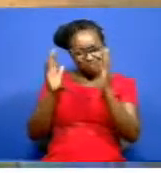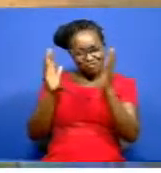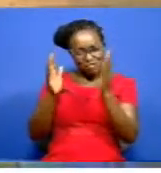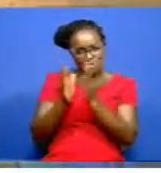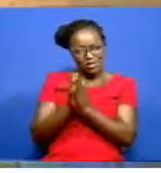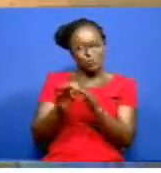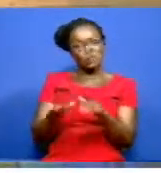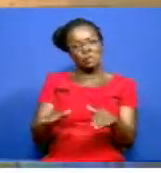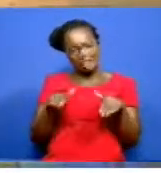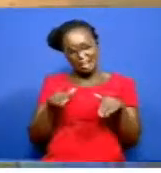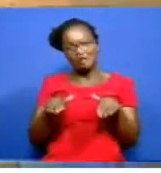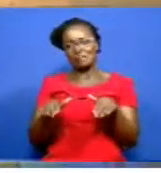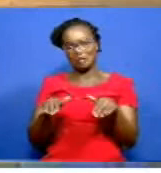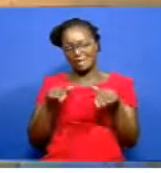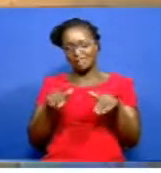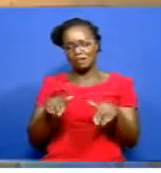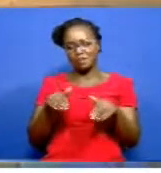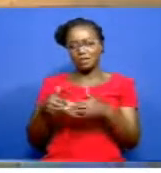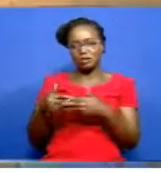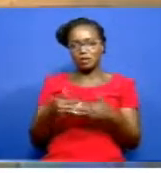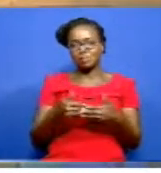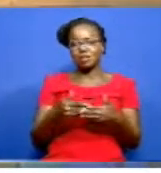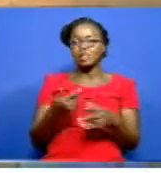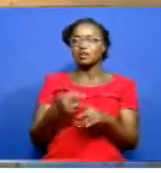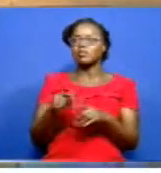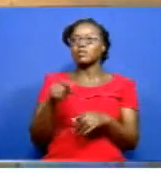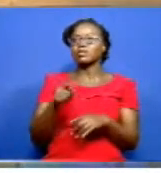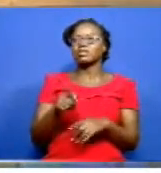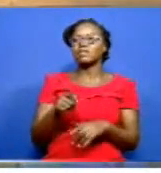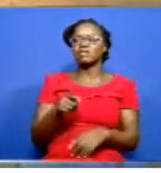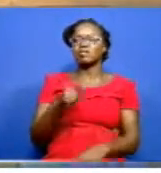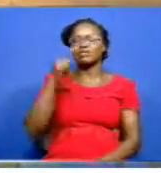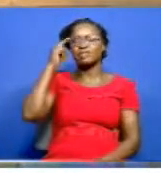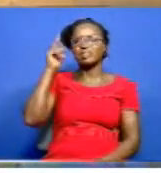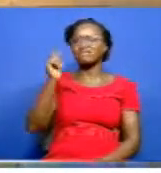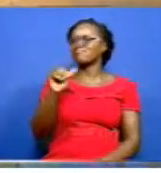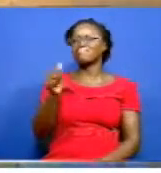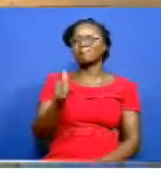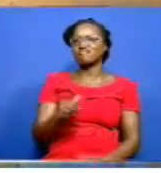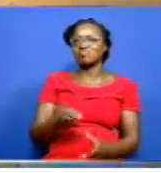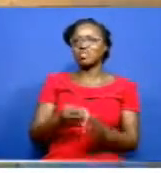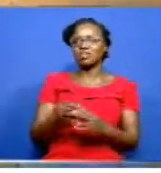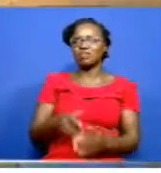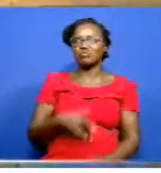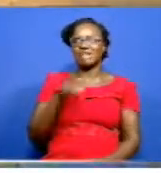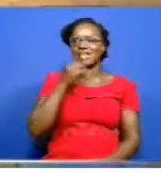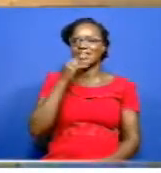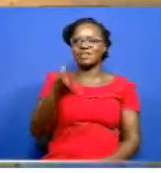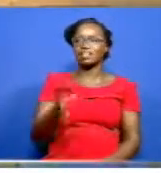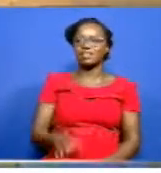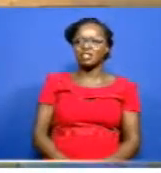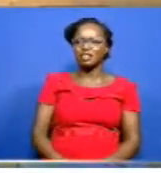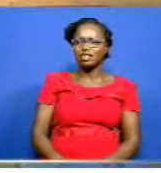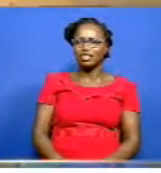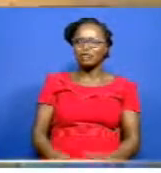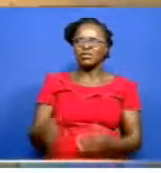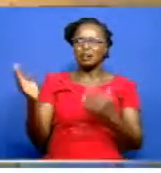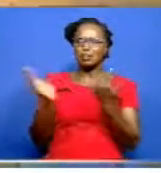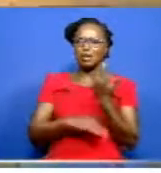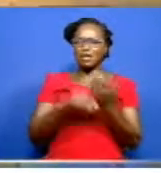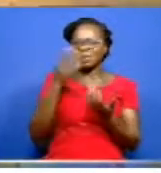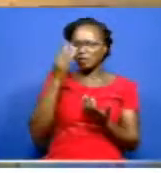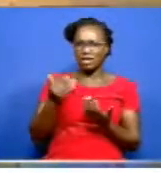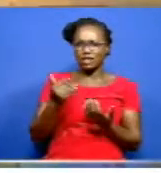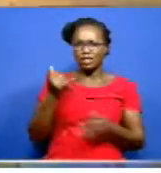tunagoja kugoja mtoto, lakini maybe we mwenyewe haufikiria ama hausikii. Sasa unaanza kusikia vibaya kwa sababu we una